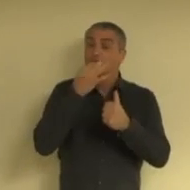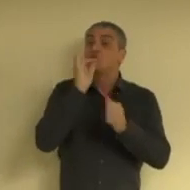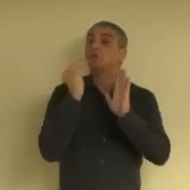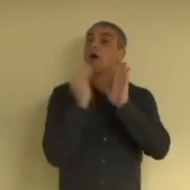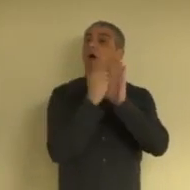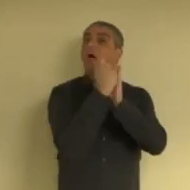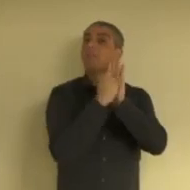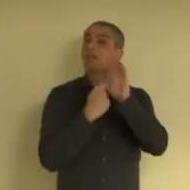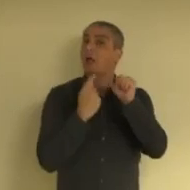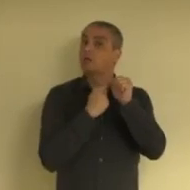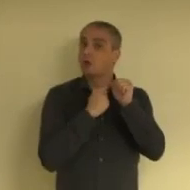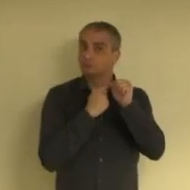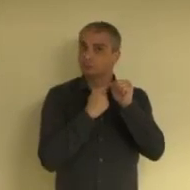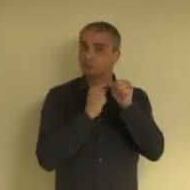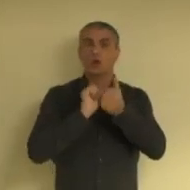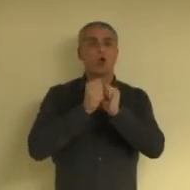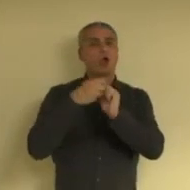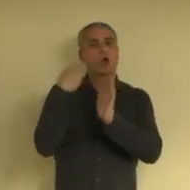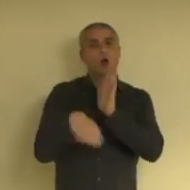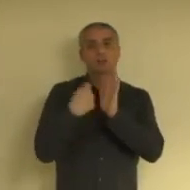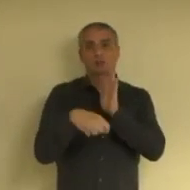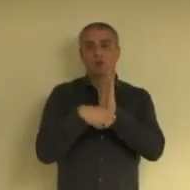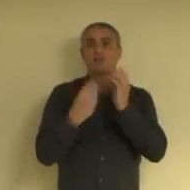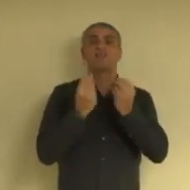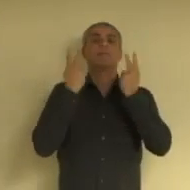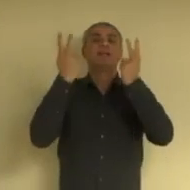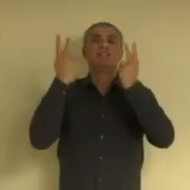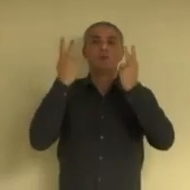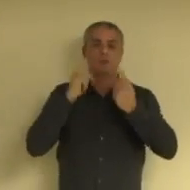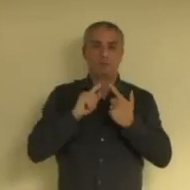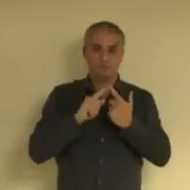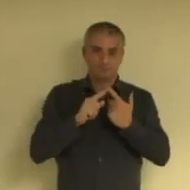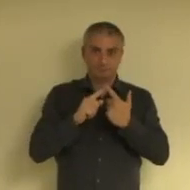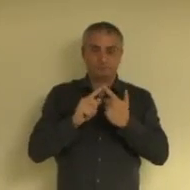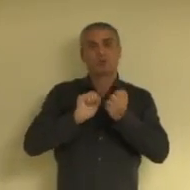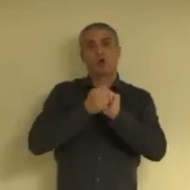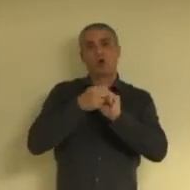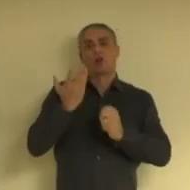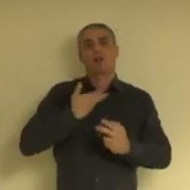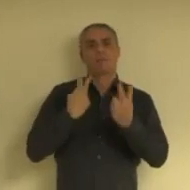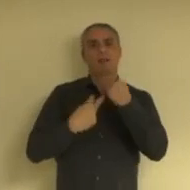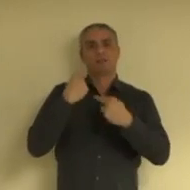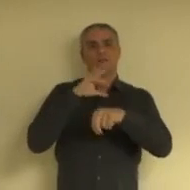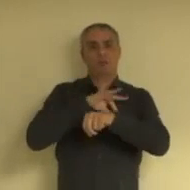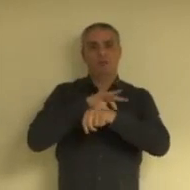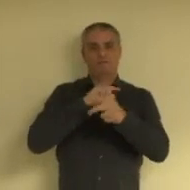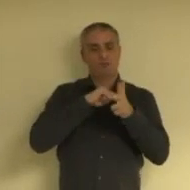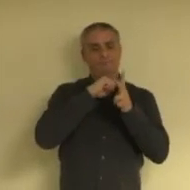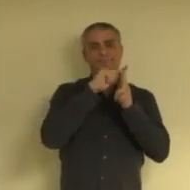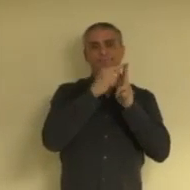שמותרת בתקנות, אם זה להצטיידות בדברים חיוניים, ואם זה לטיפול רפואי.